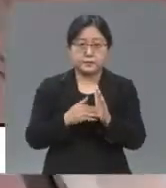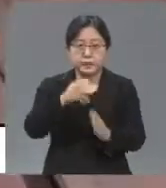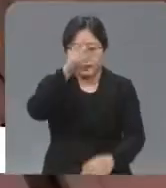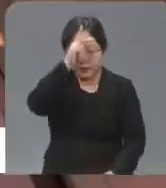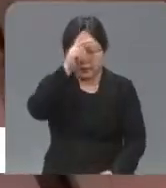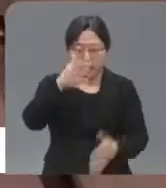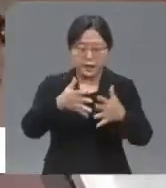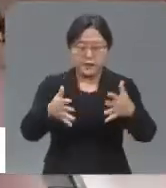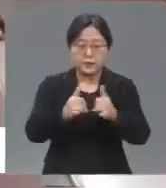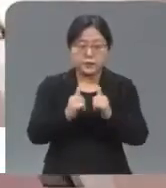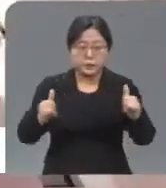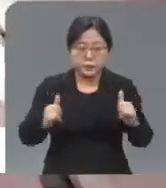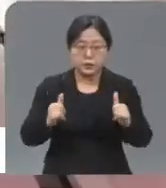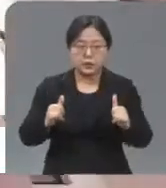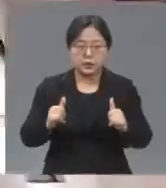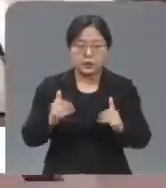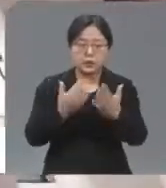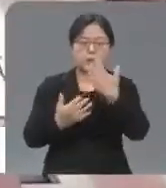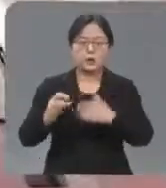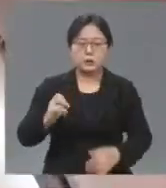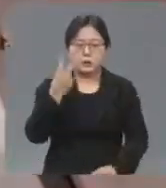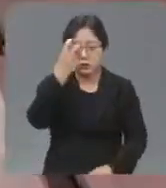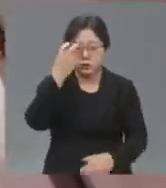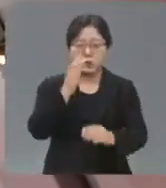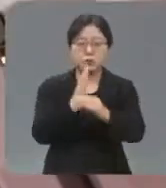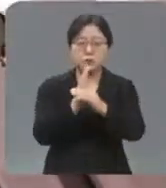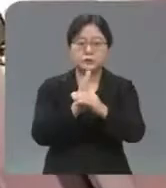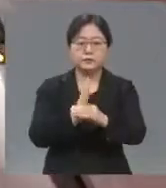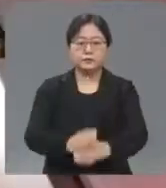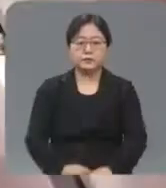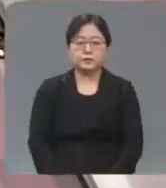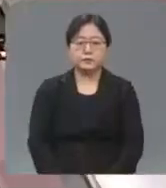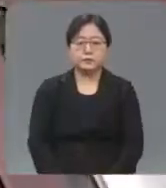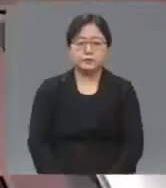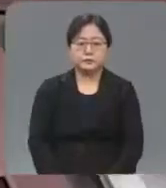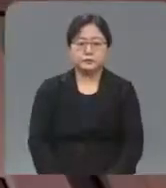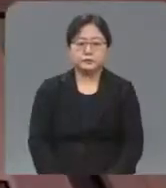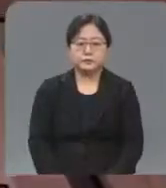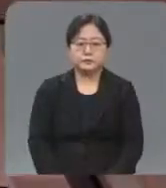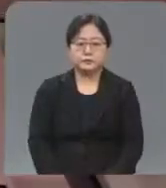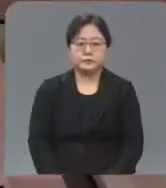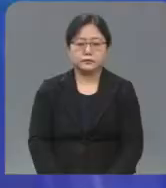경찰은 아파트 주민 등을 상대로 정확한 화재 원인을 조사하고 있습니다.